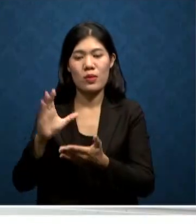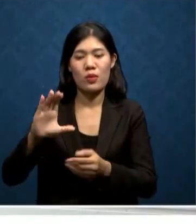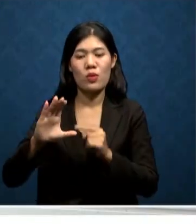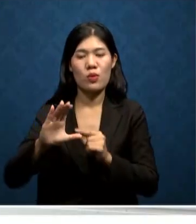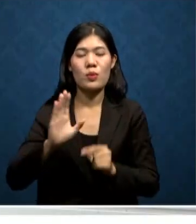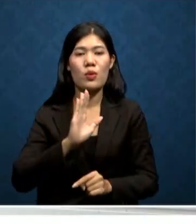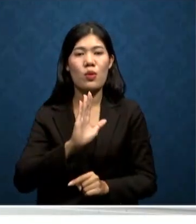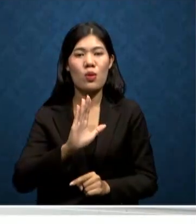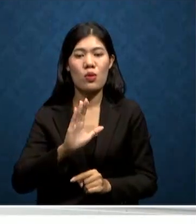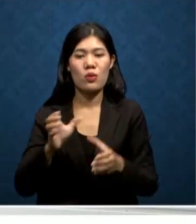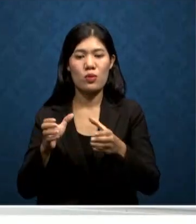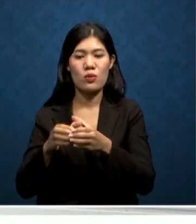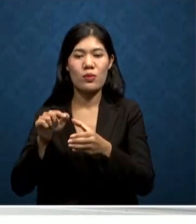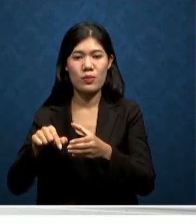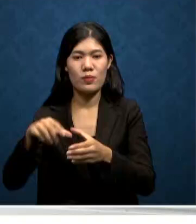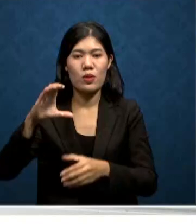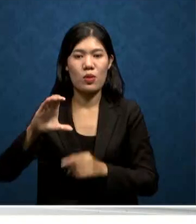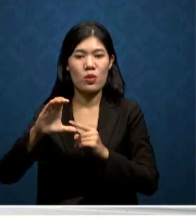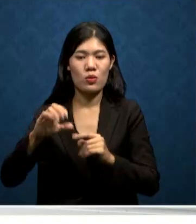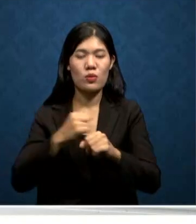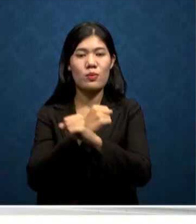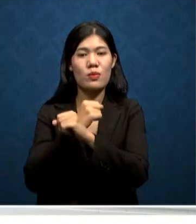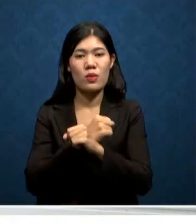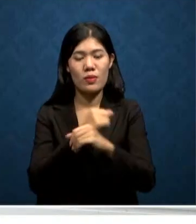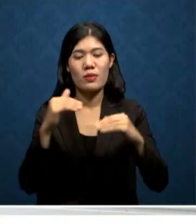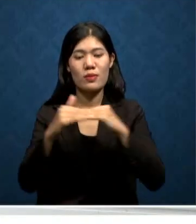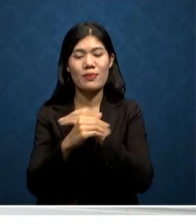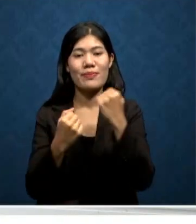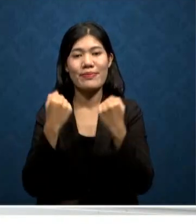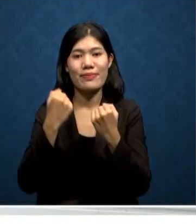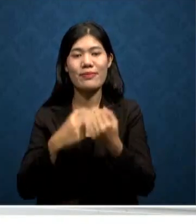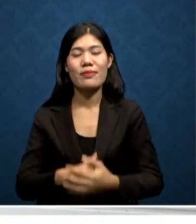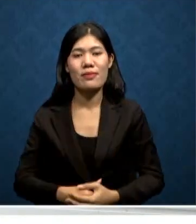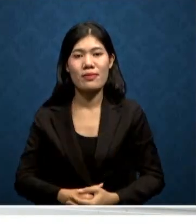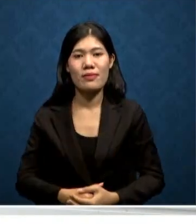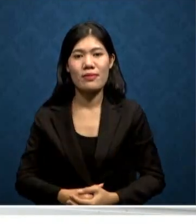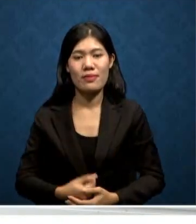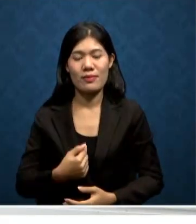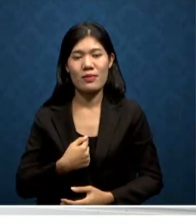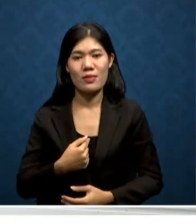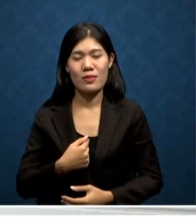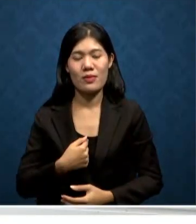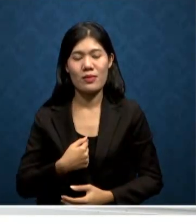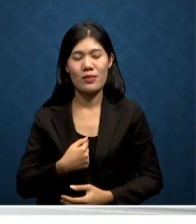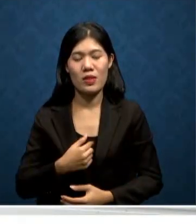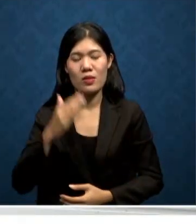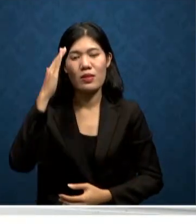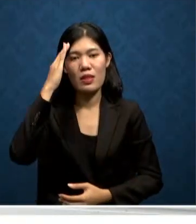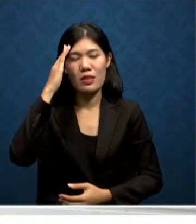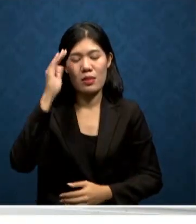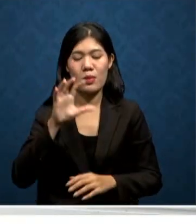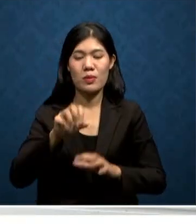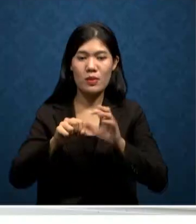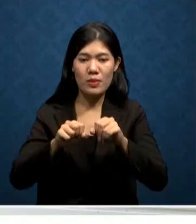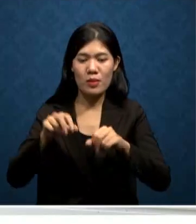ของกองทุนเพื่อความปลอดภัยในการใช้รถใช้ถนนนะครับทำให้เราเนี่ยได้ข้อสังเกตได้